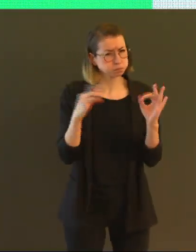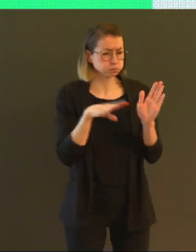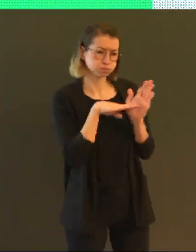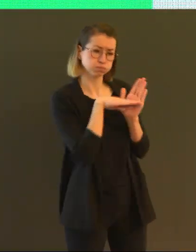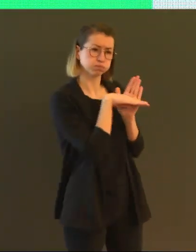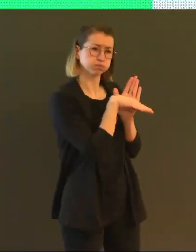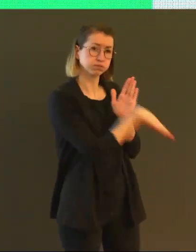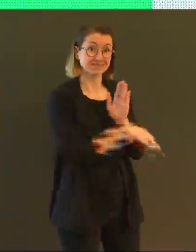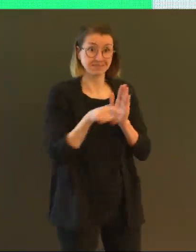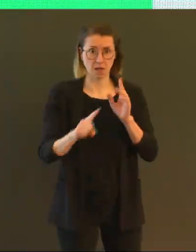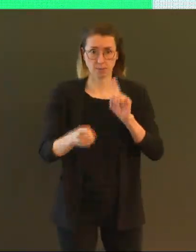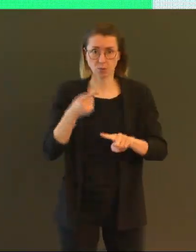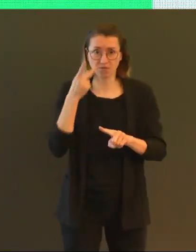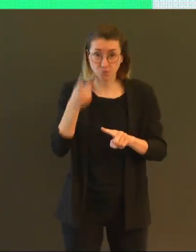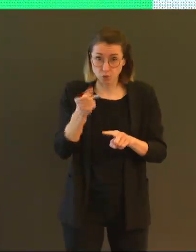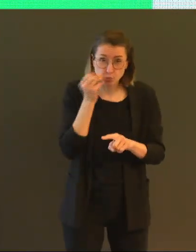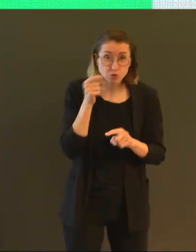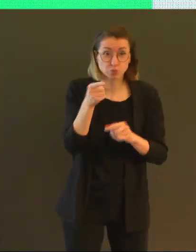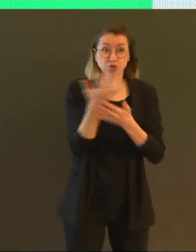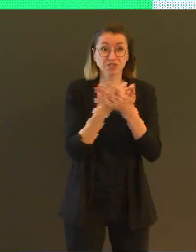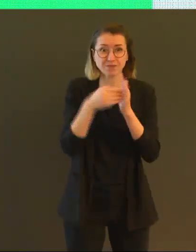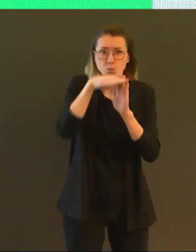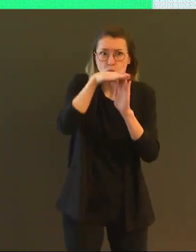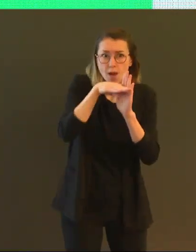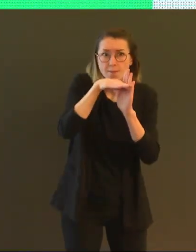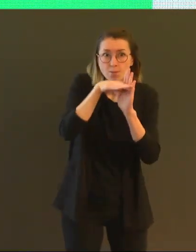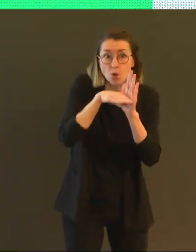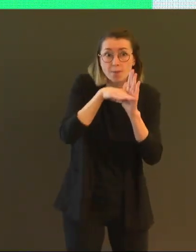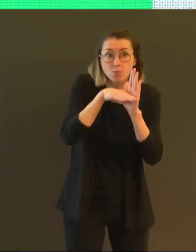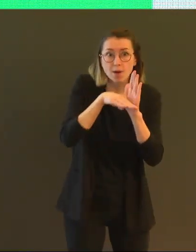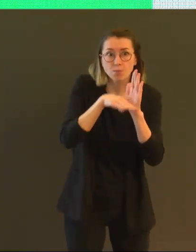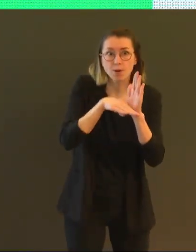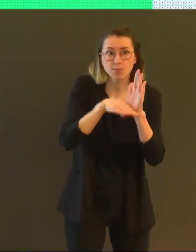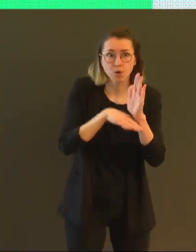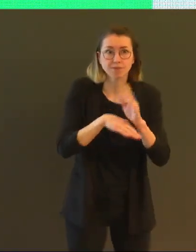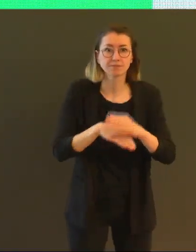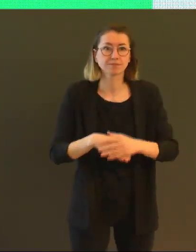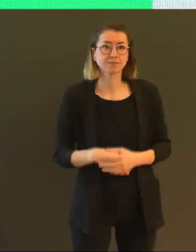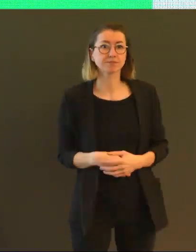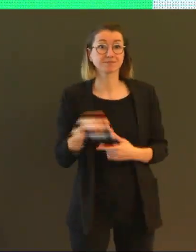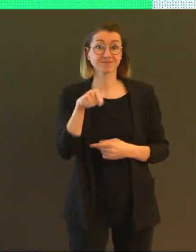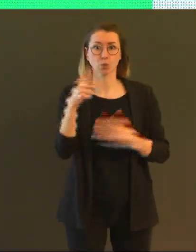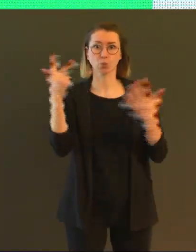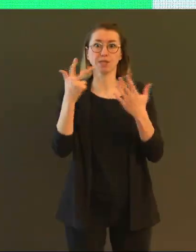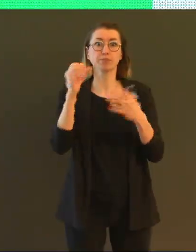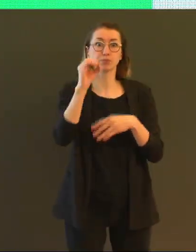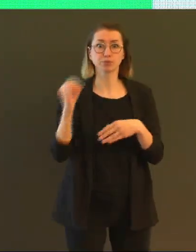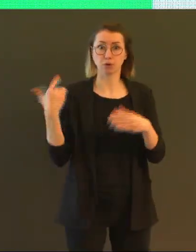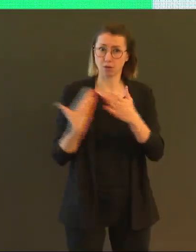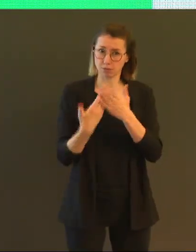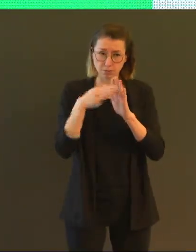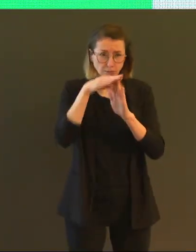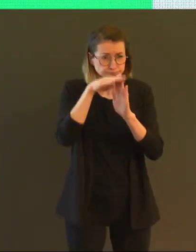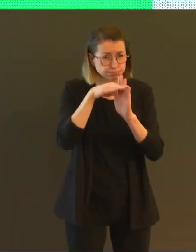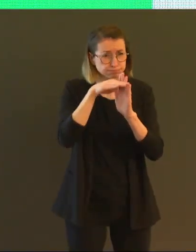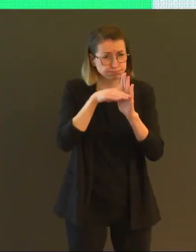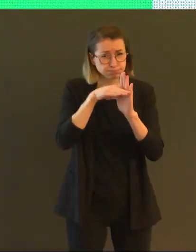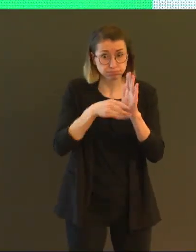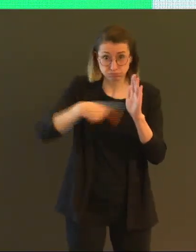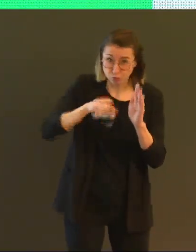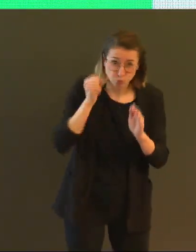par jour. Il est bien clair que par ailleurs, quotidiennement, ces chiffres sont également suivis et qu'on en tiendra compte, mais qu'on tiendra compte